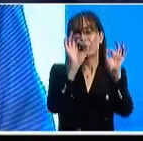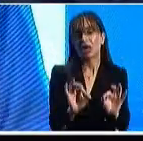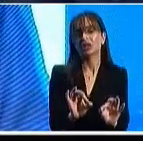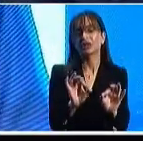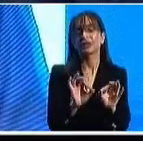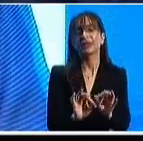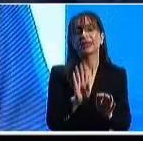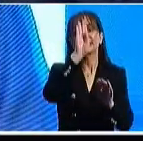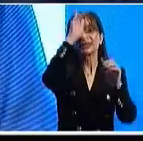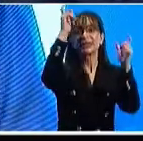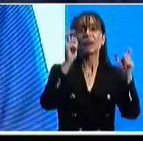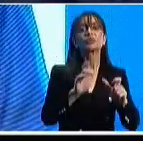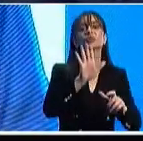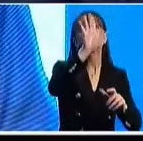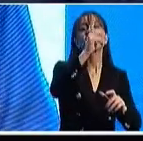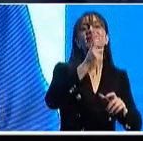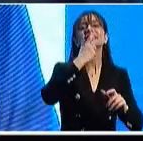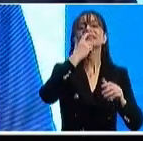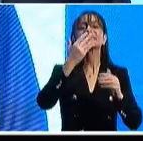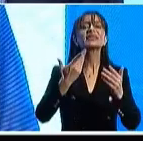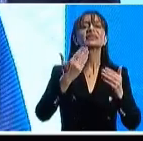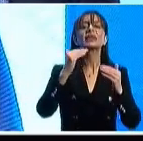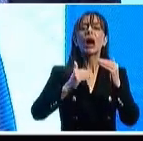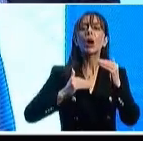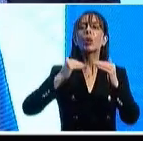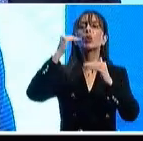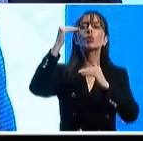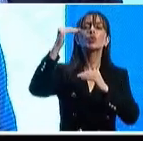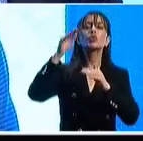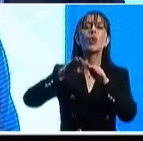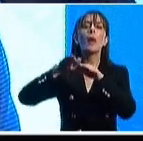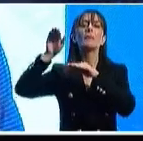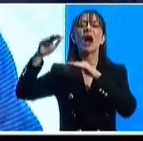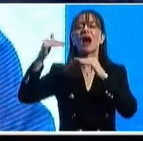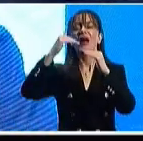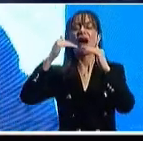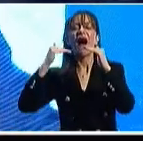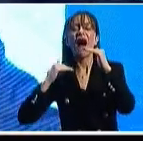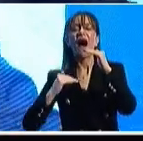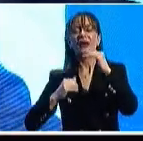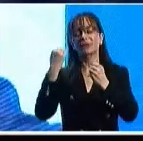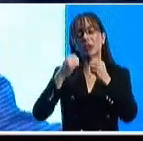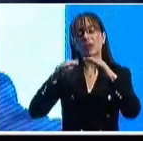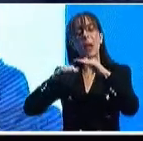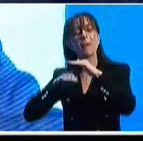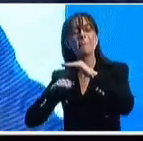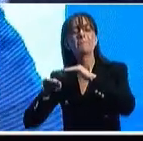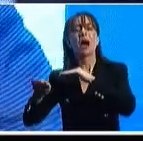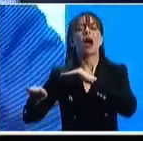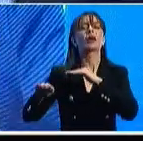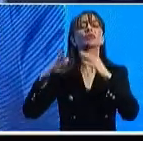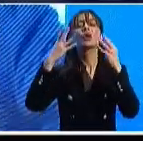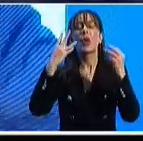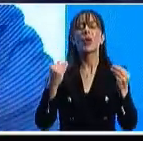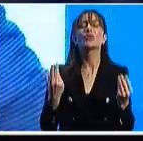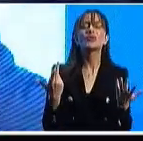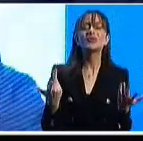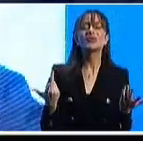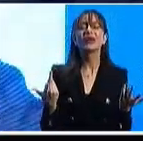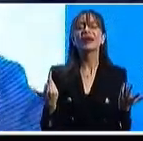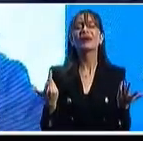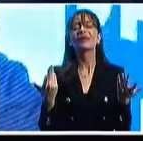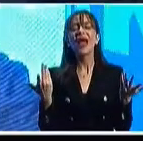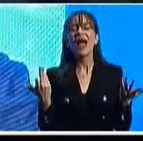üstü park olacak, altı da otopark olacak şekliyle vatandaşımız arabasını bırakarak toplu